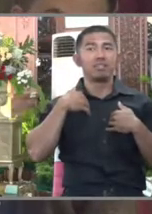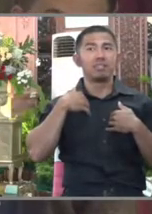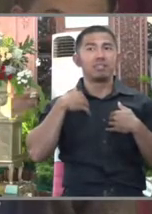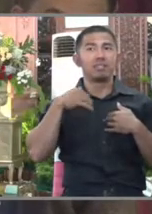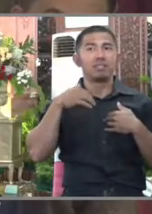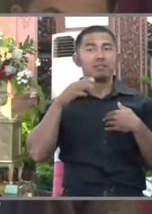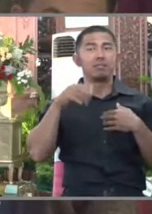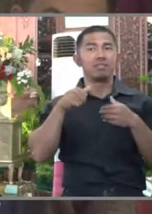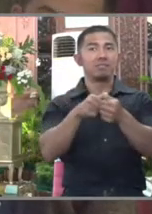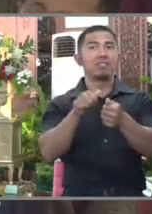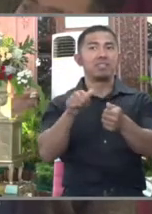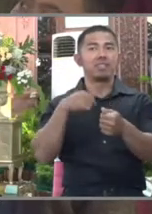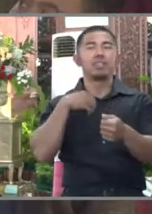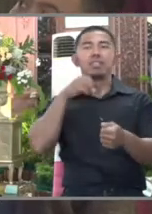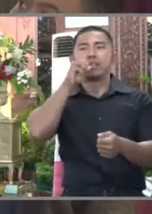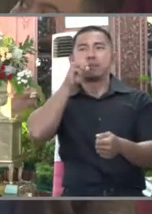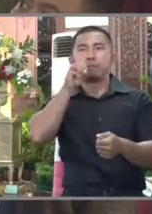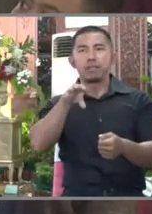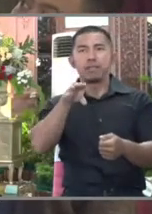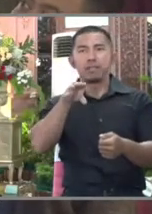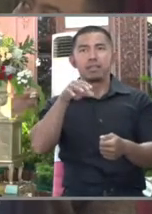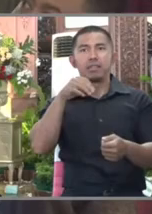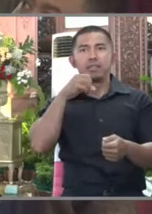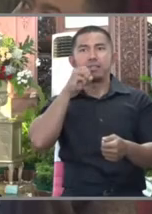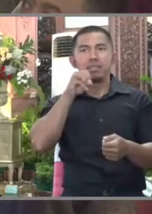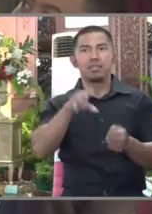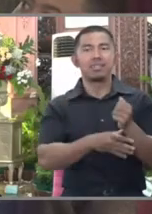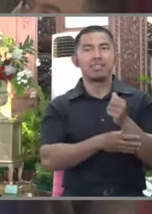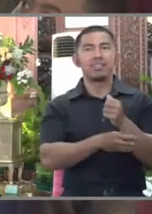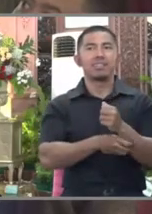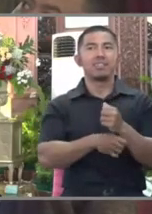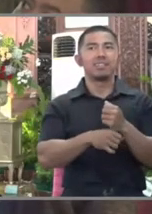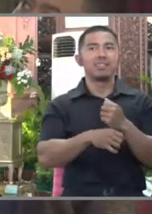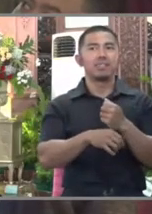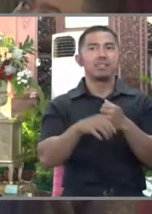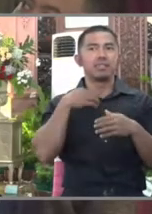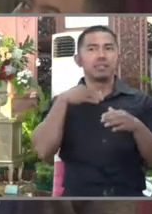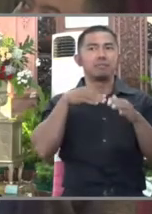bukan? Sampaikan sekarang di DM dengan saya. Sekarang.